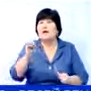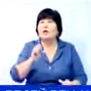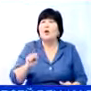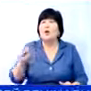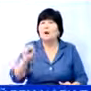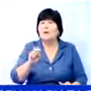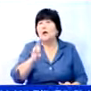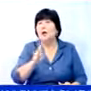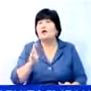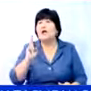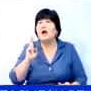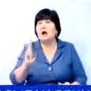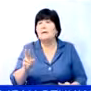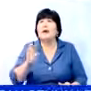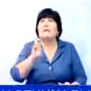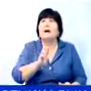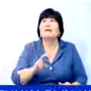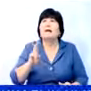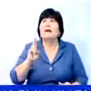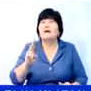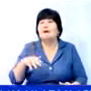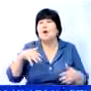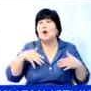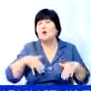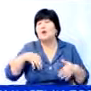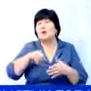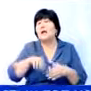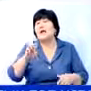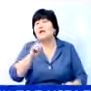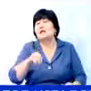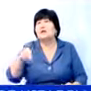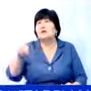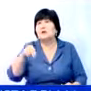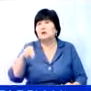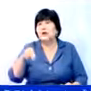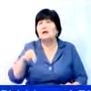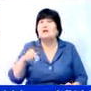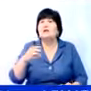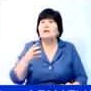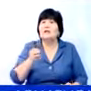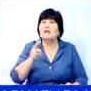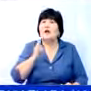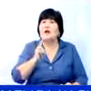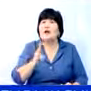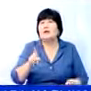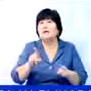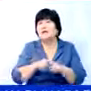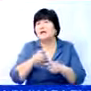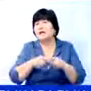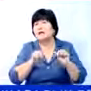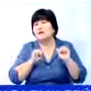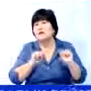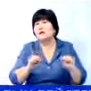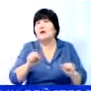Ахметов, Қуаныш Қалмұратов және Бағдат Қайыров, грузиялық шабуылшы Эльгуджа Лобжанидзе, кабовердилік жартылай қорғаушы